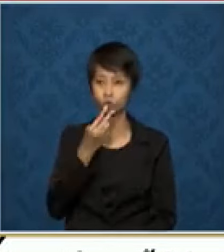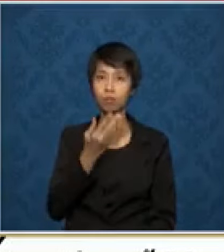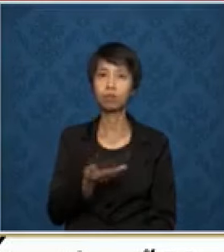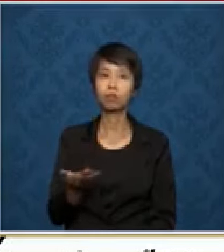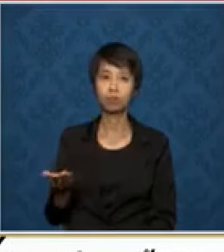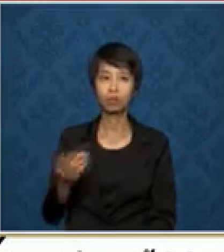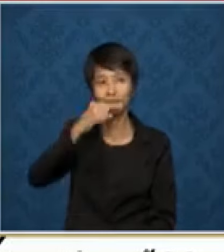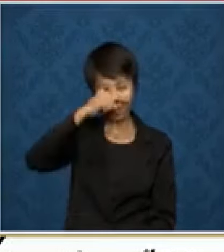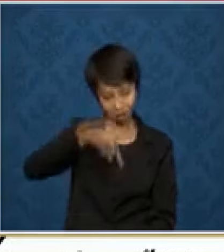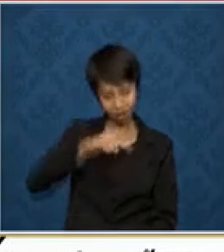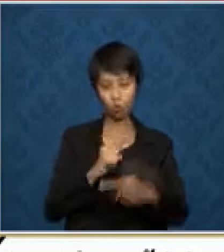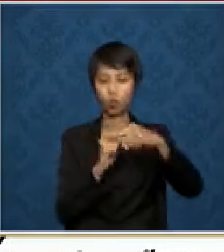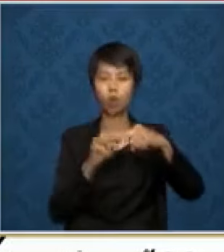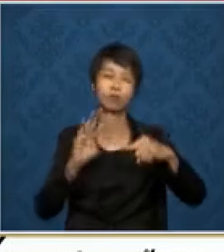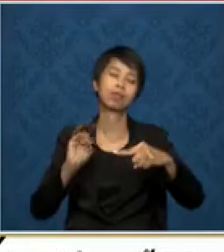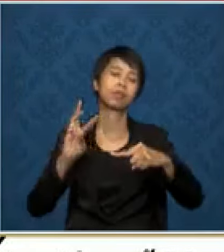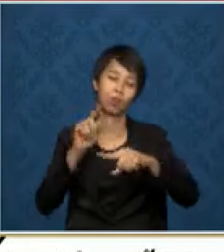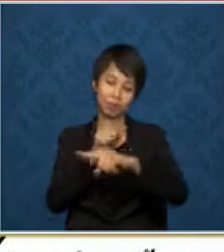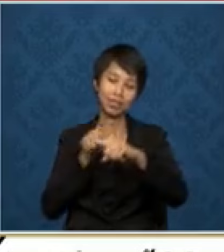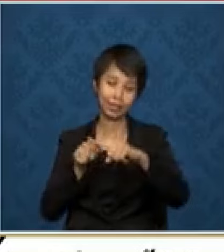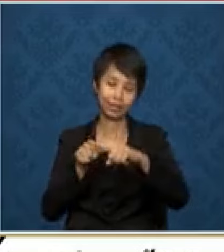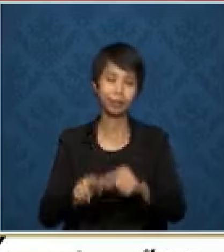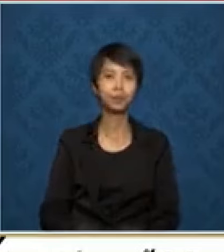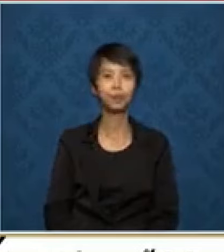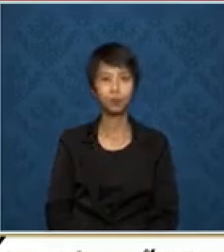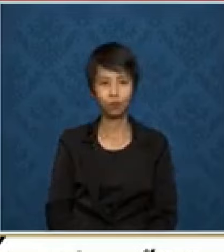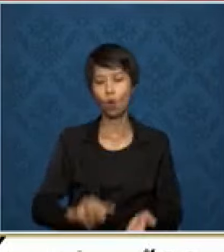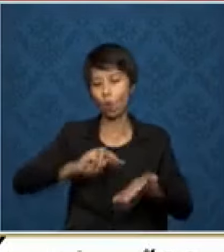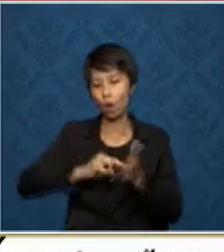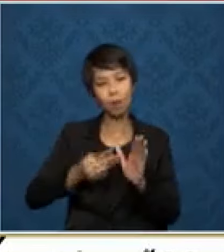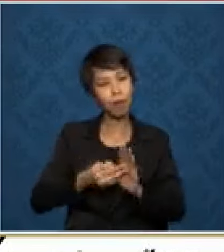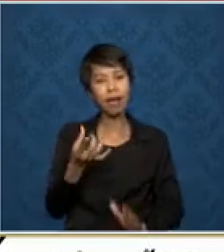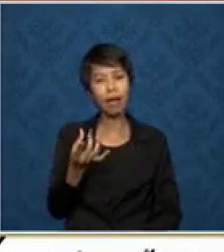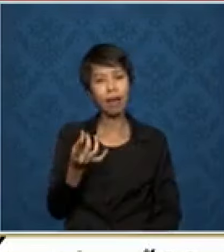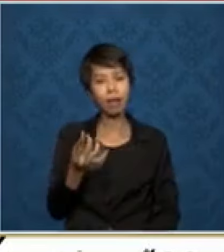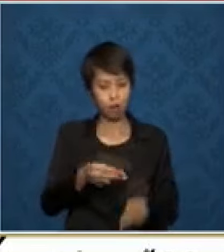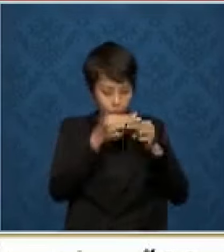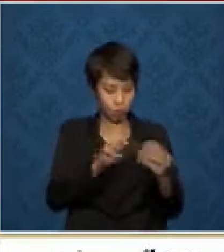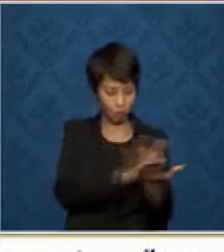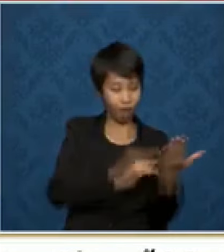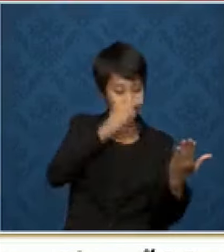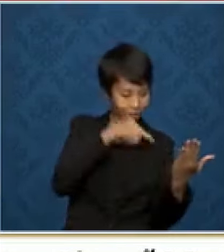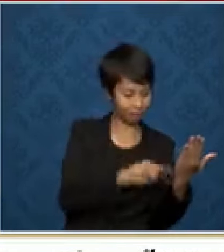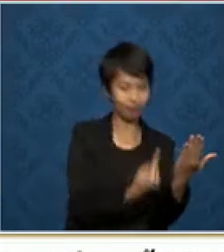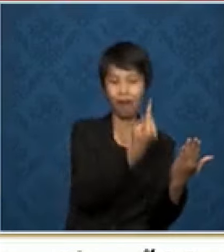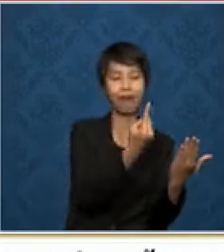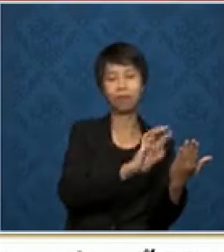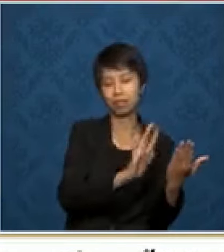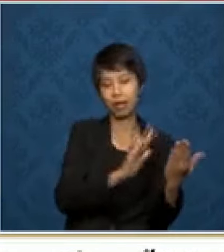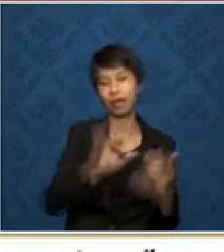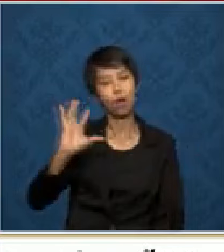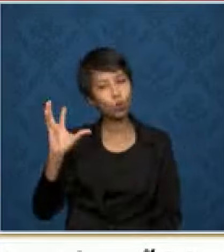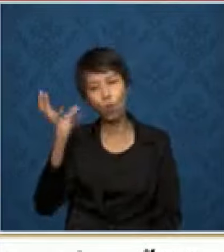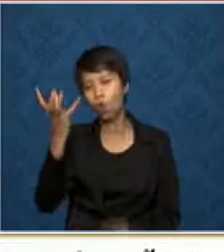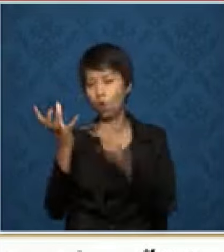ไทยก็ขึ้นไป46%แปลว่ามันไม่ขึ้นประเทศเราประเทศเดียวมันขึ้นไปทั้งโลก